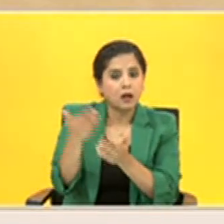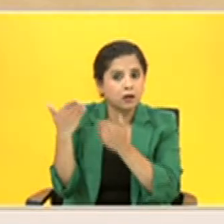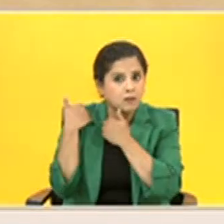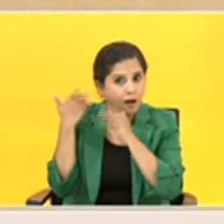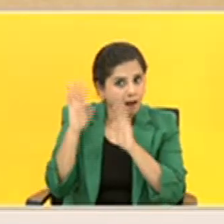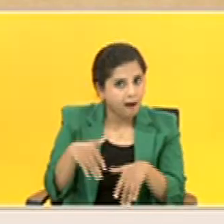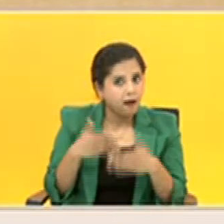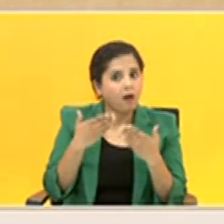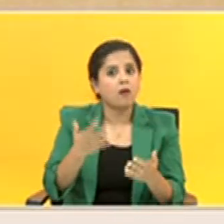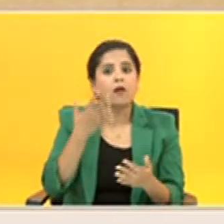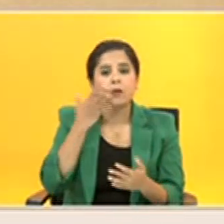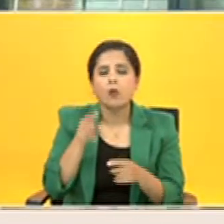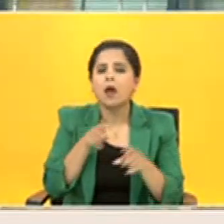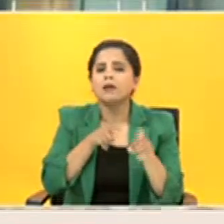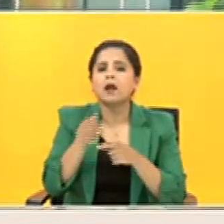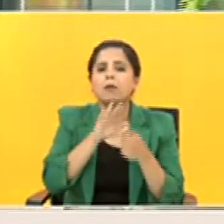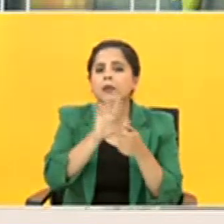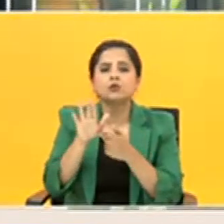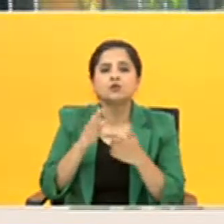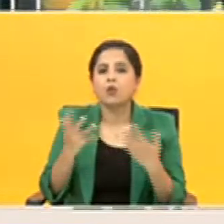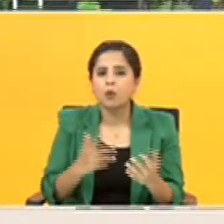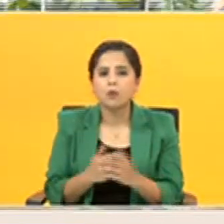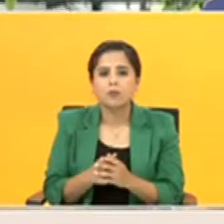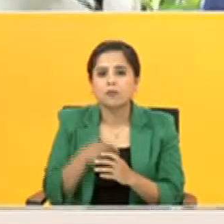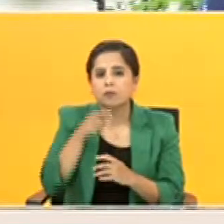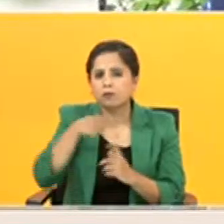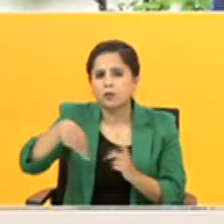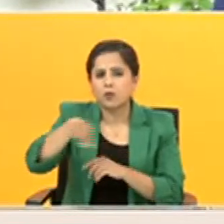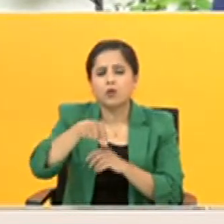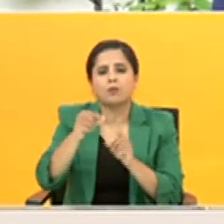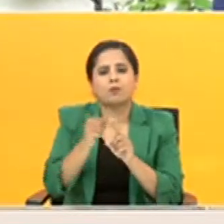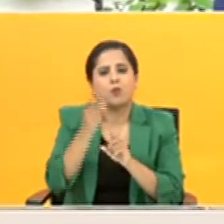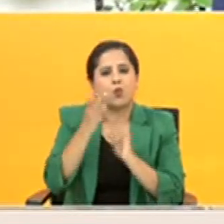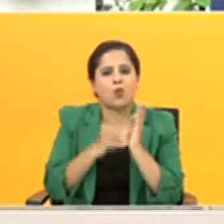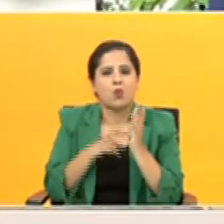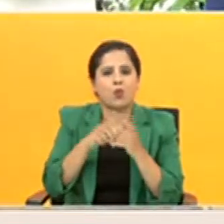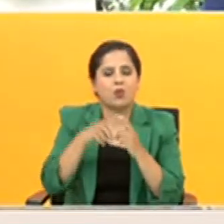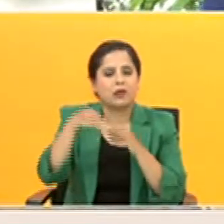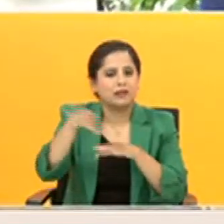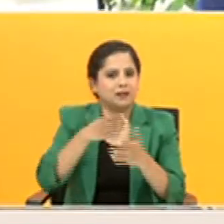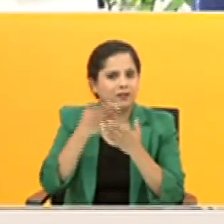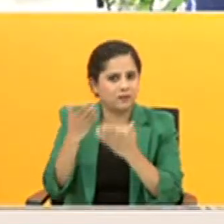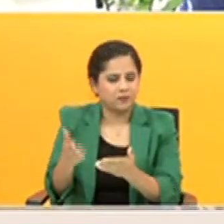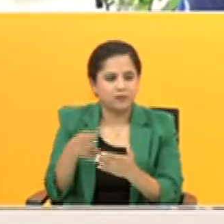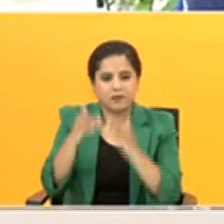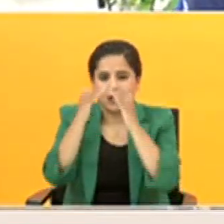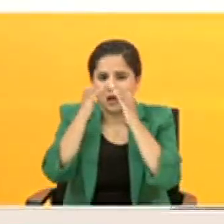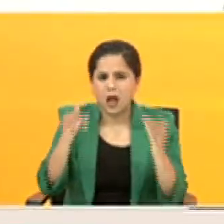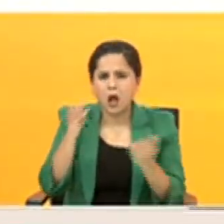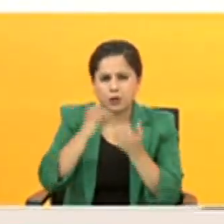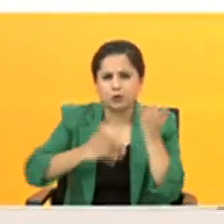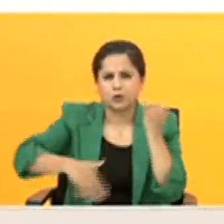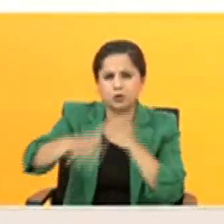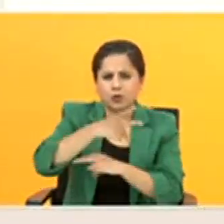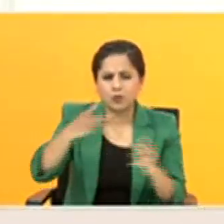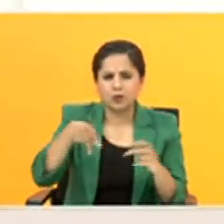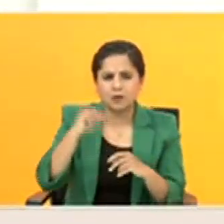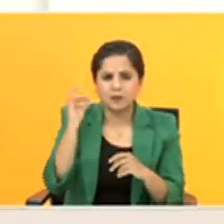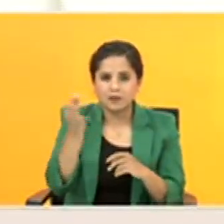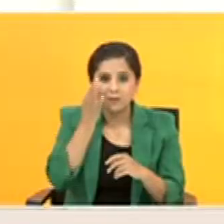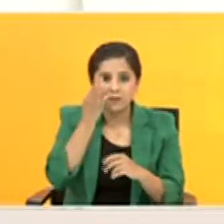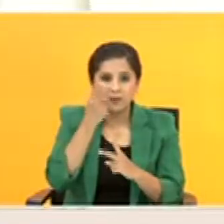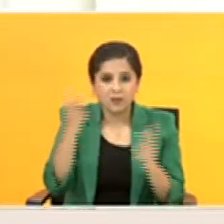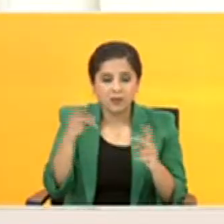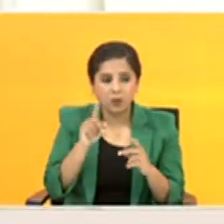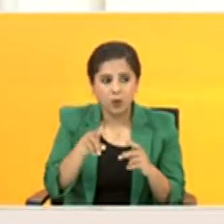है। ये उदाहरण है पुणे शहर का, जहां एक हाउसिंग सोसाइटी में मधुमक्खियों का